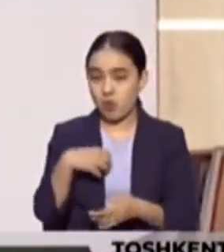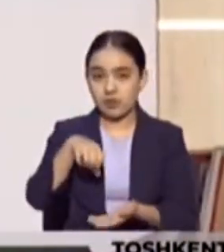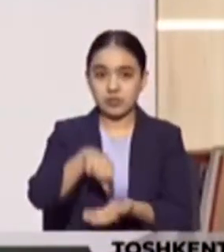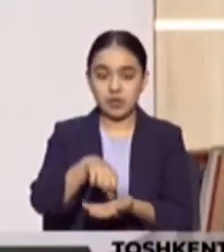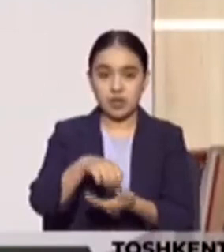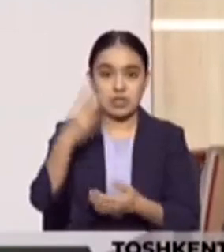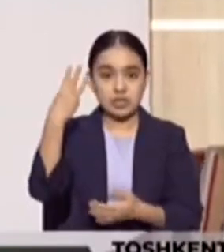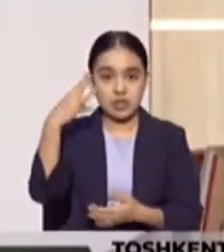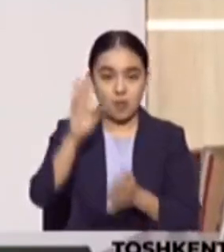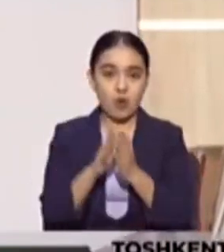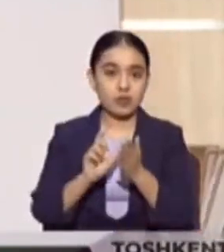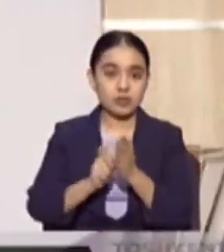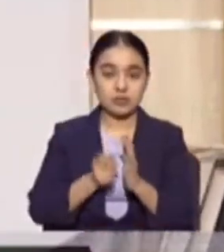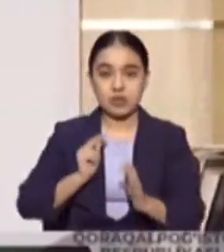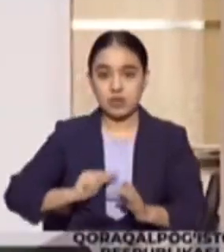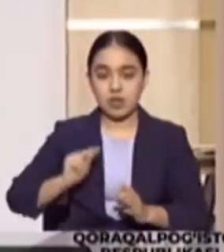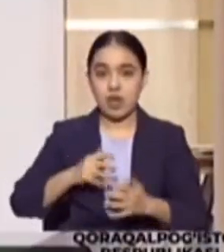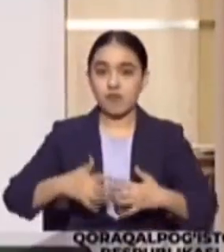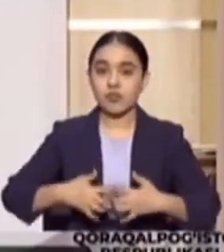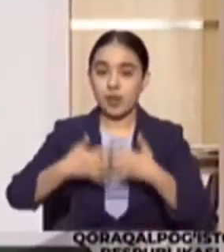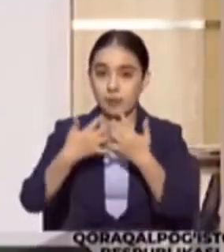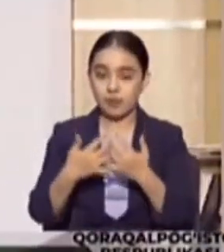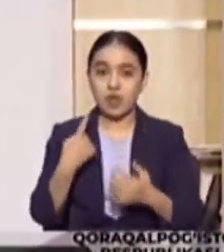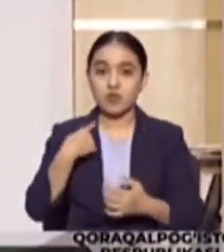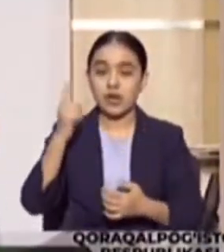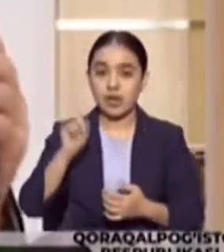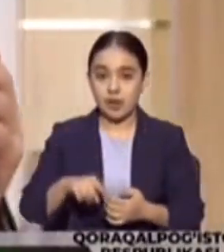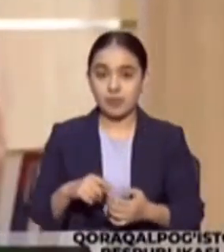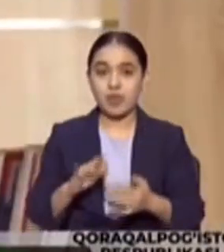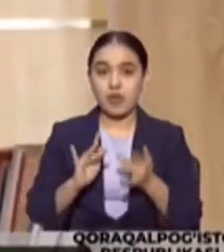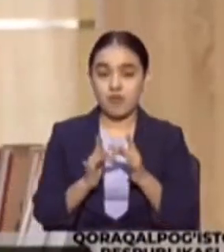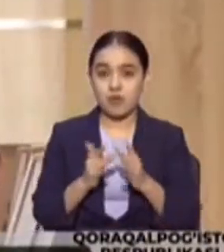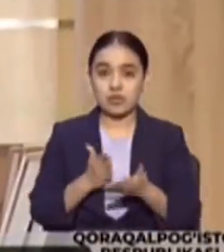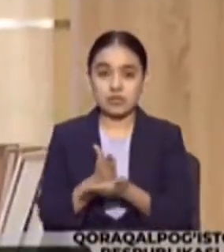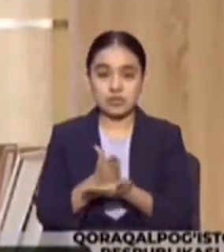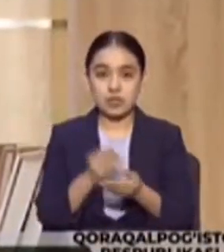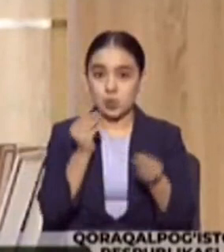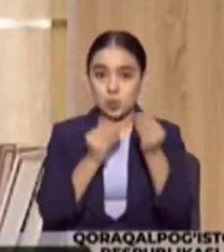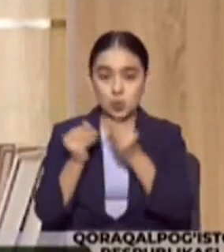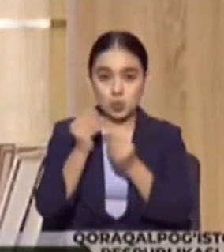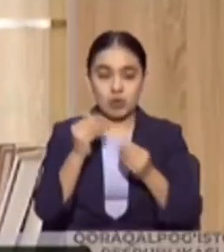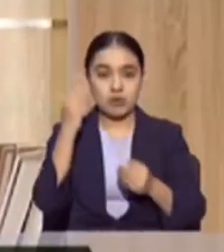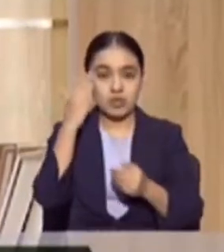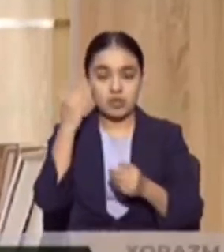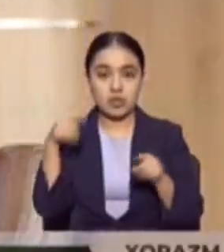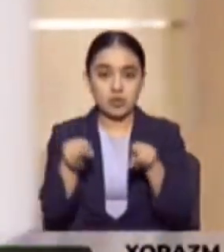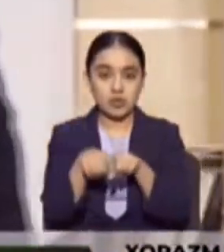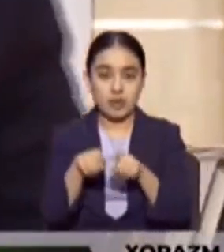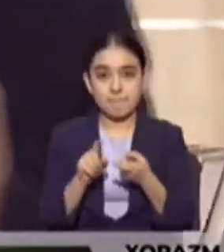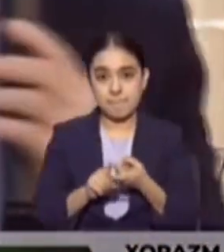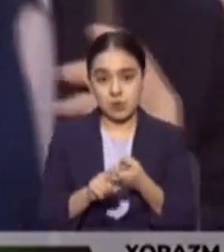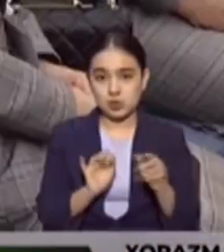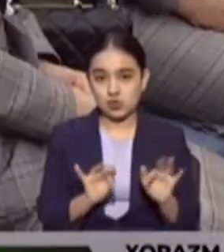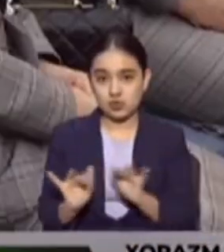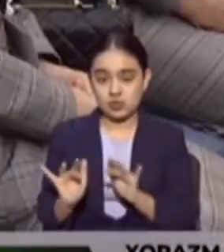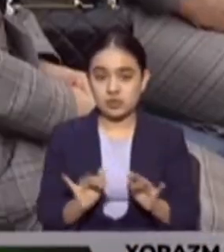o'ynaydi. Zamonaviy kutubxona ishi avtomatlashtirish, raqamlashtirish, virtual xizmat, sun'iy intellekt kabi xizmatlar bilan bog'liq